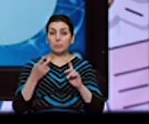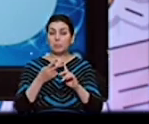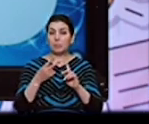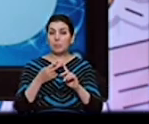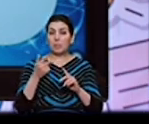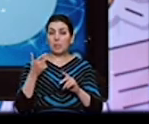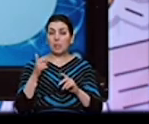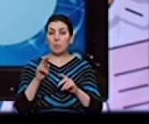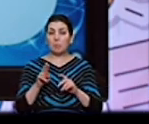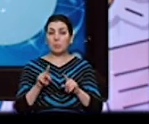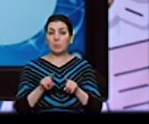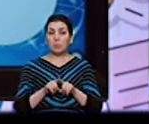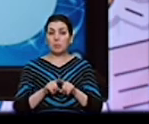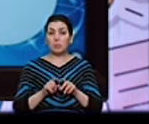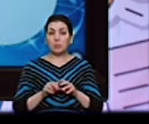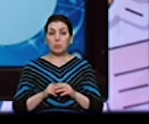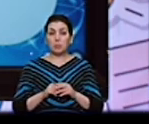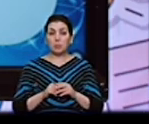İkinci gapimizda esa